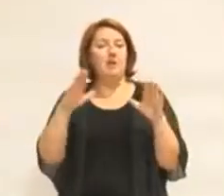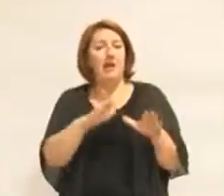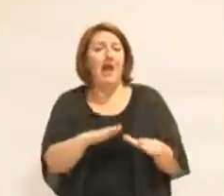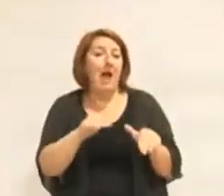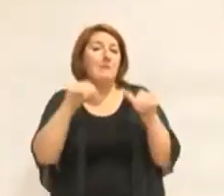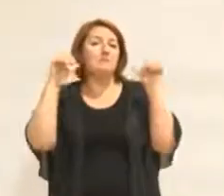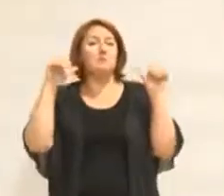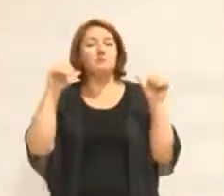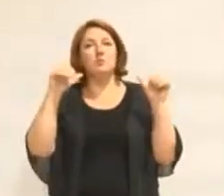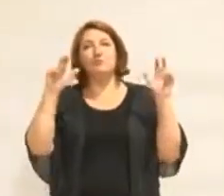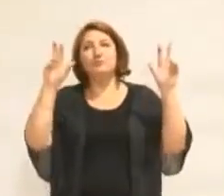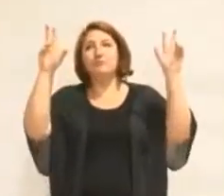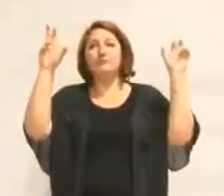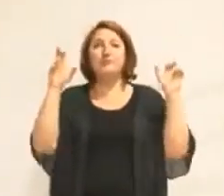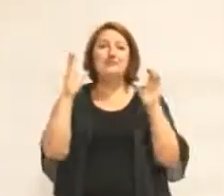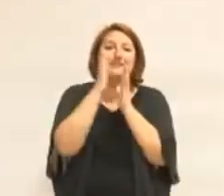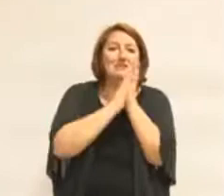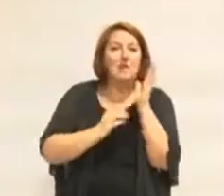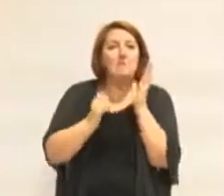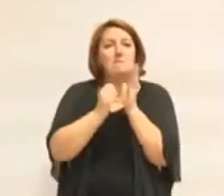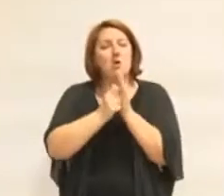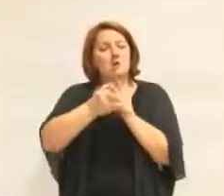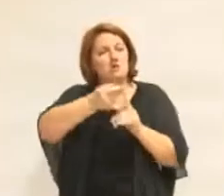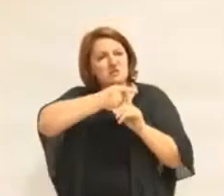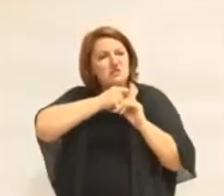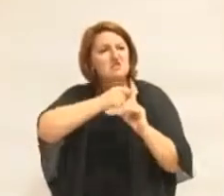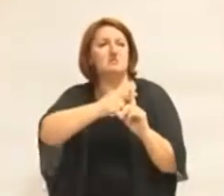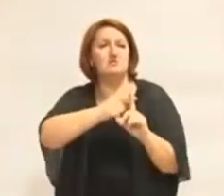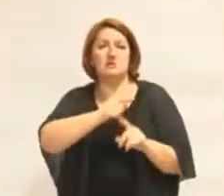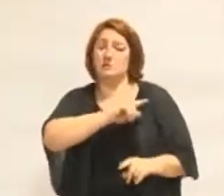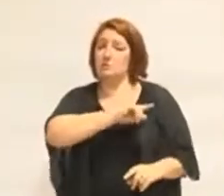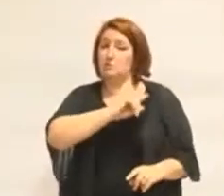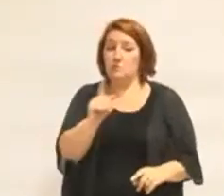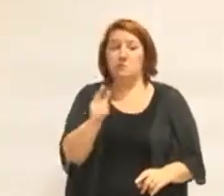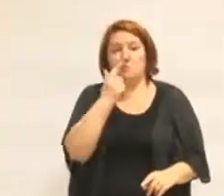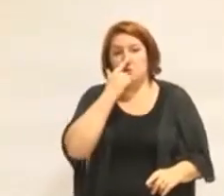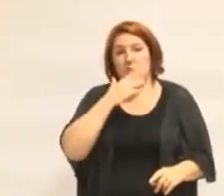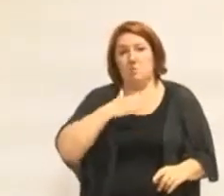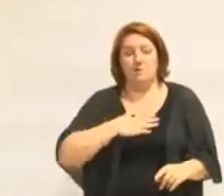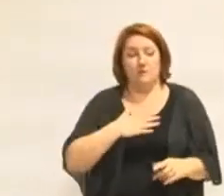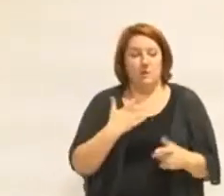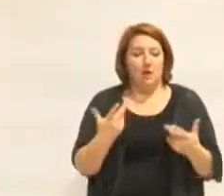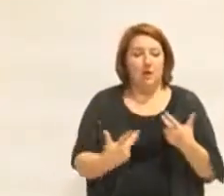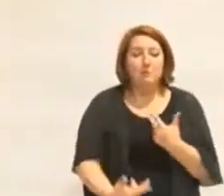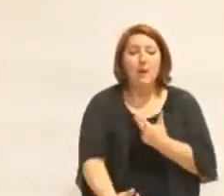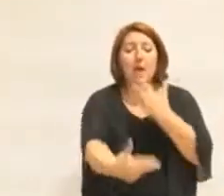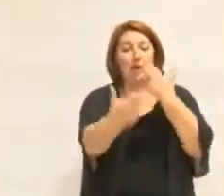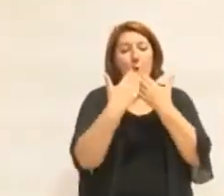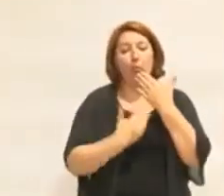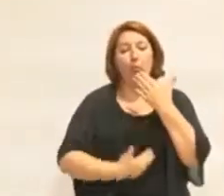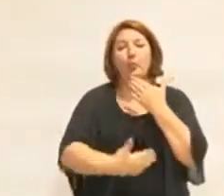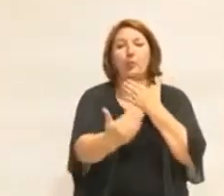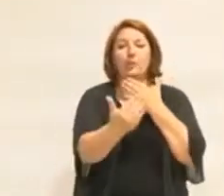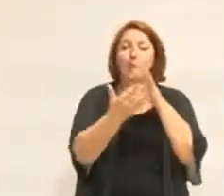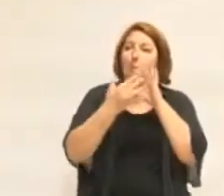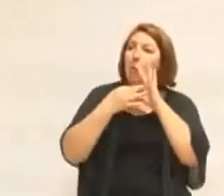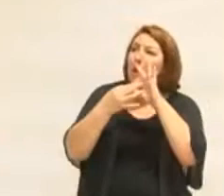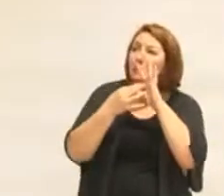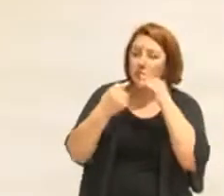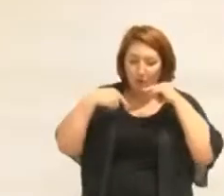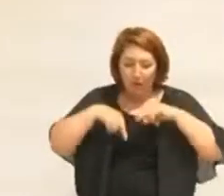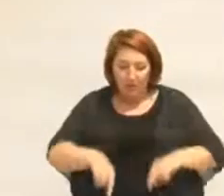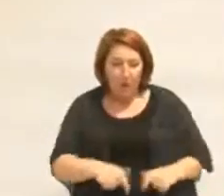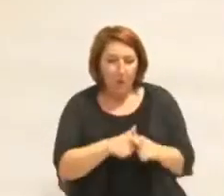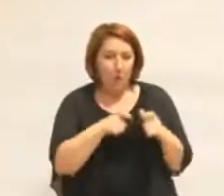être prise pour ce qu'elle n'est pas. Je pense que nous sommes en train de rentrer dans une ère nouvelle des relations entre l'État et